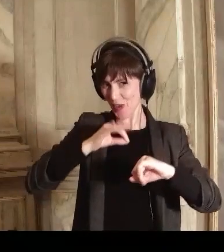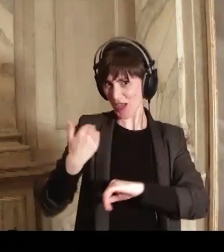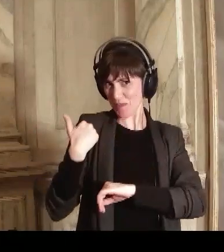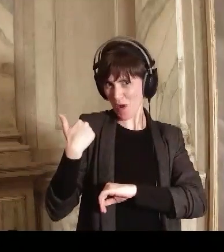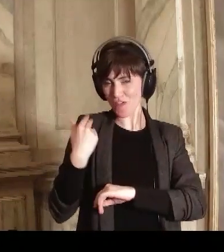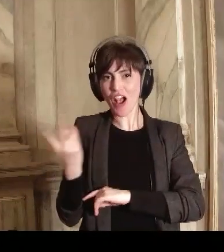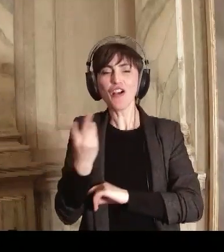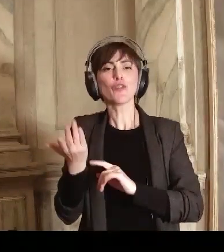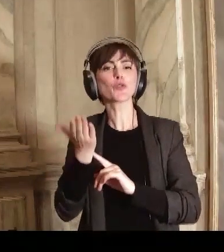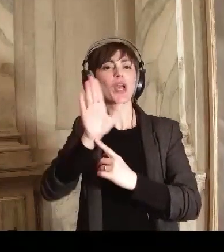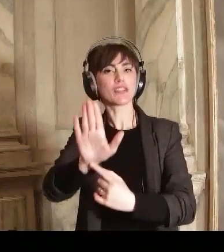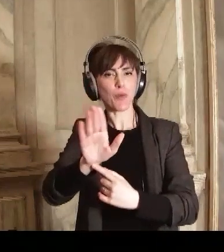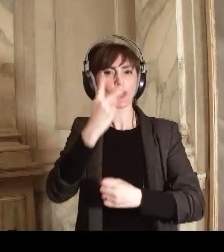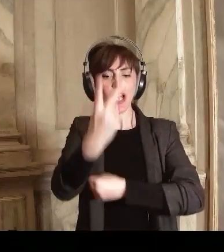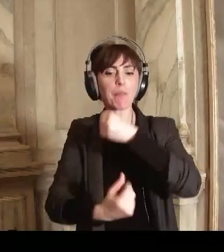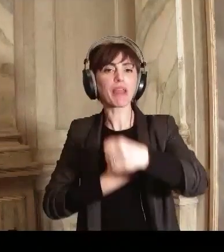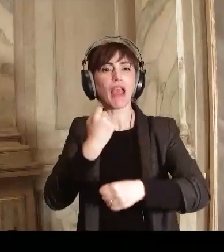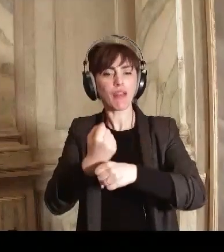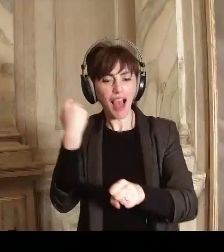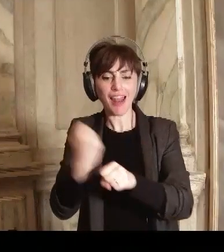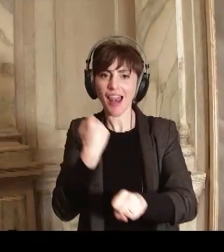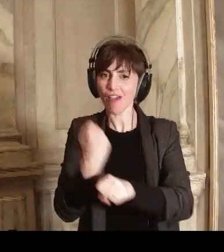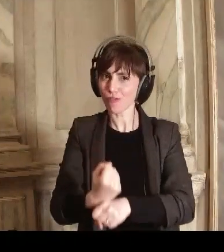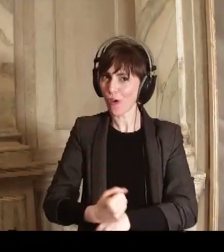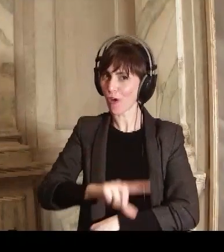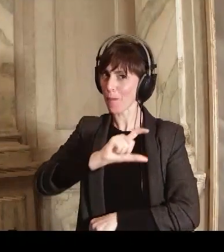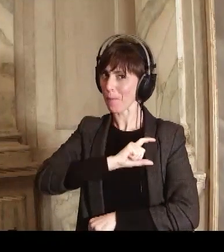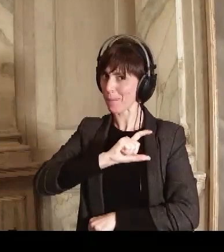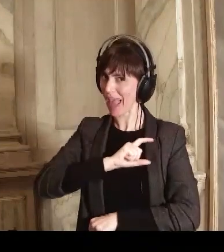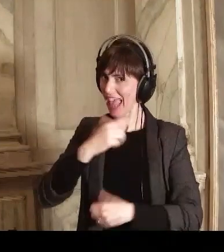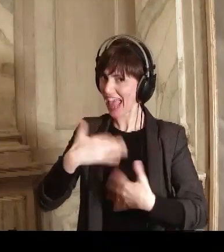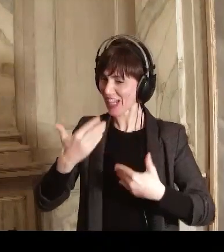con piacere Biennale ha fatto ve lo meritavate. Via.